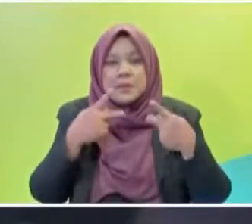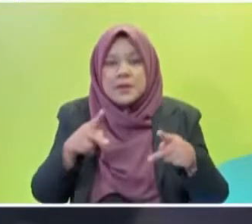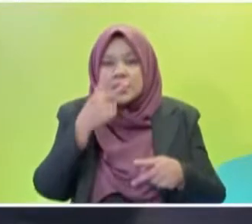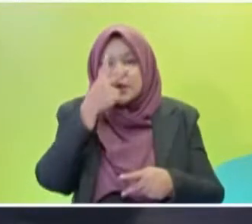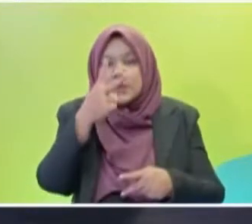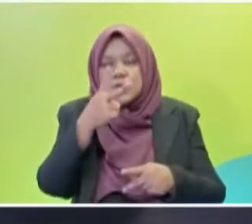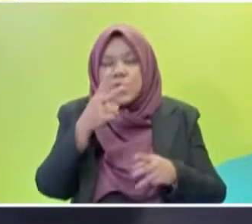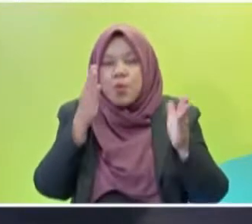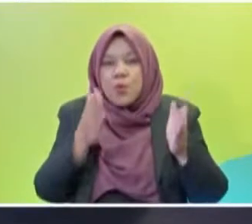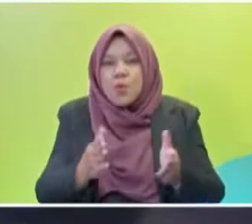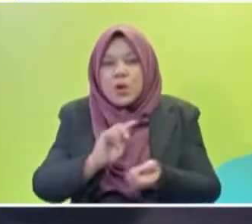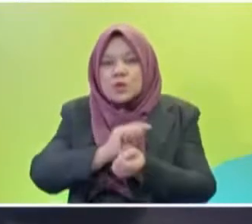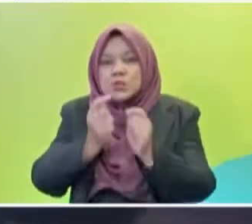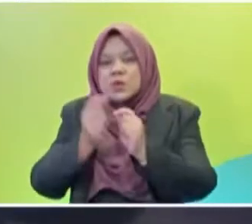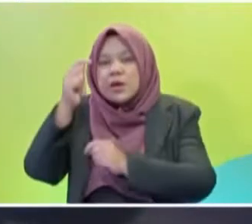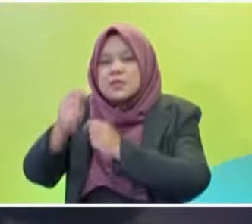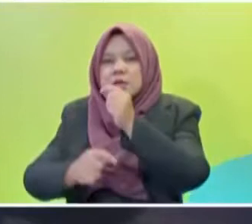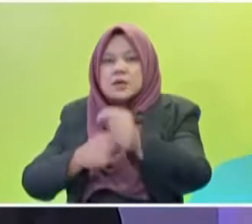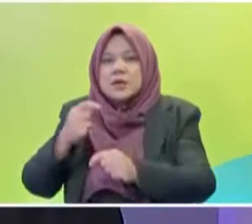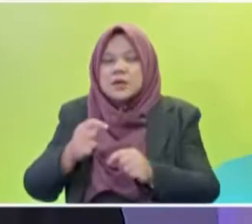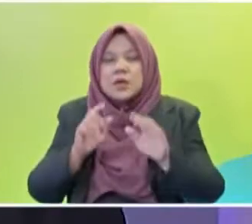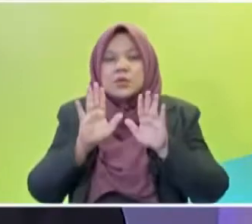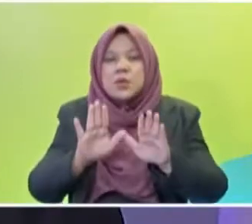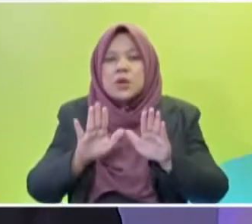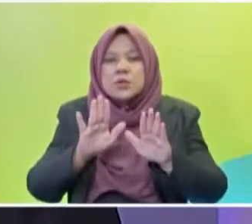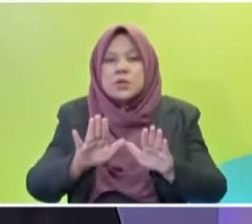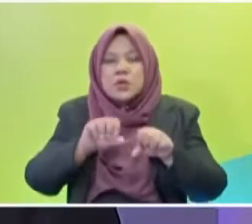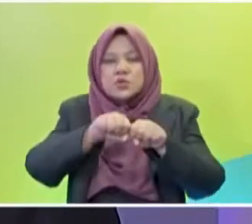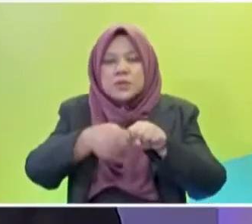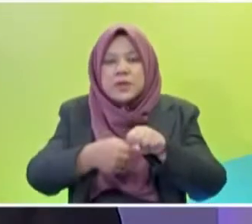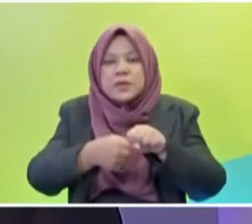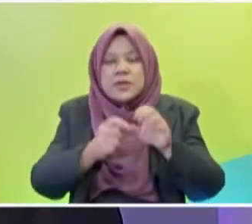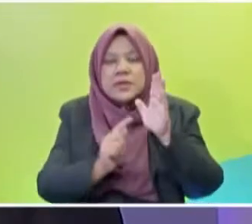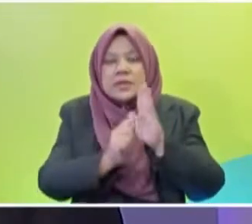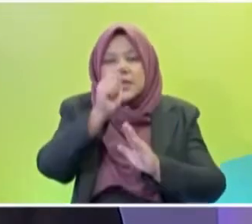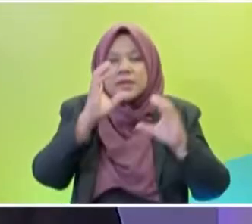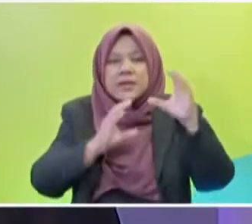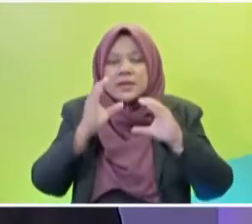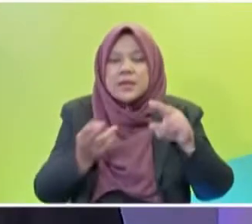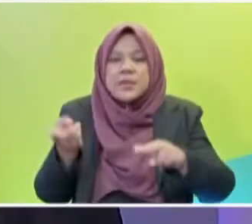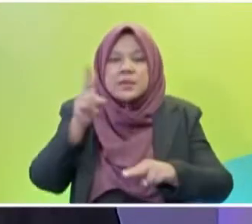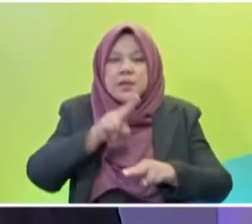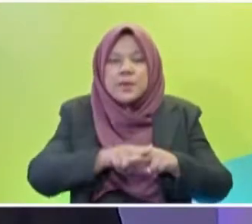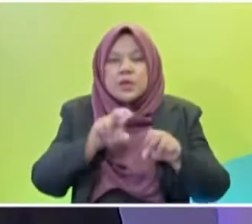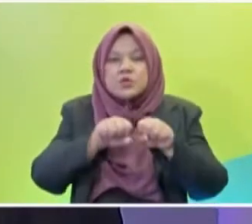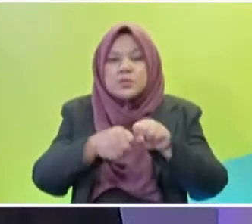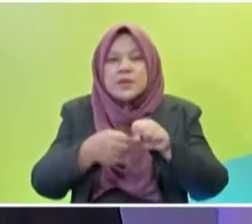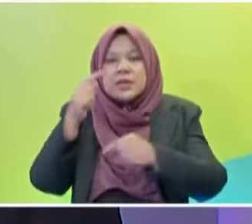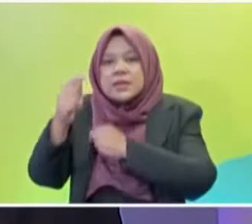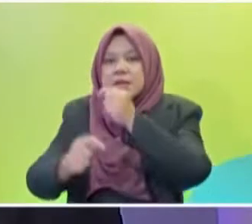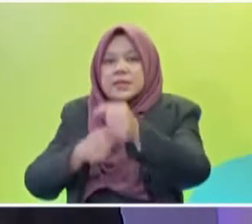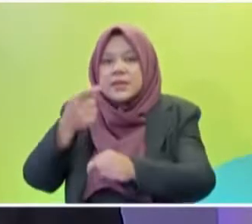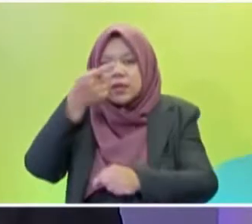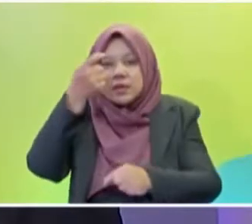orang tukar tayar tu kan? So, dia tekan tolak supaya ketinggian kereta tadi bertambah. Supaya tayar tadi senang